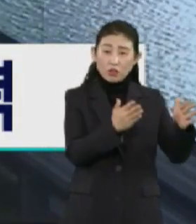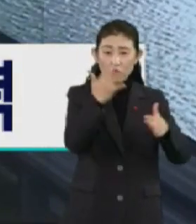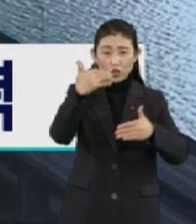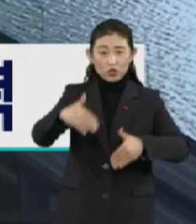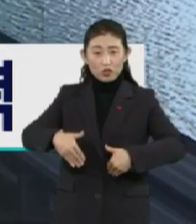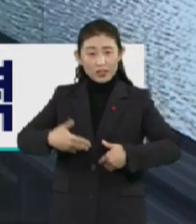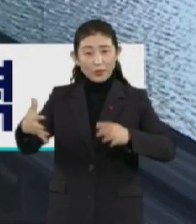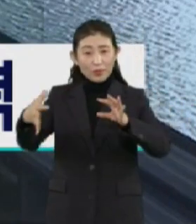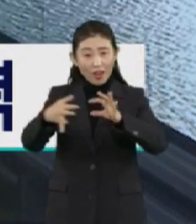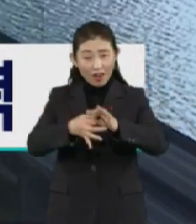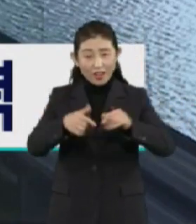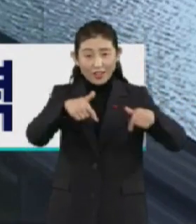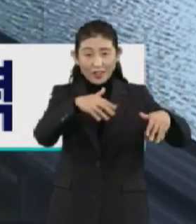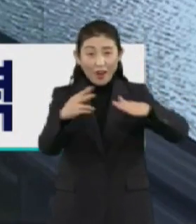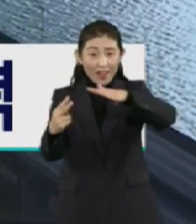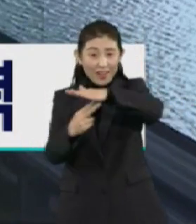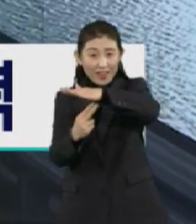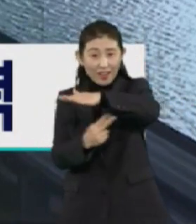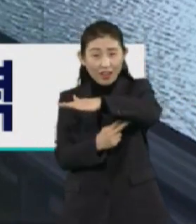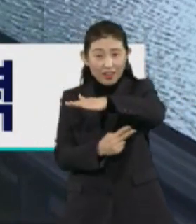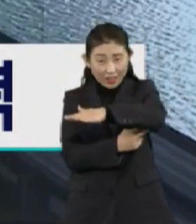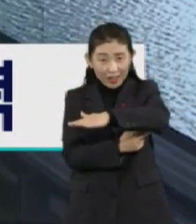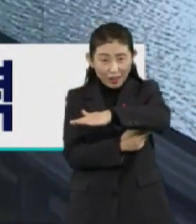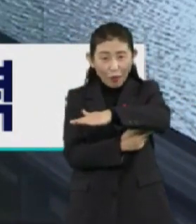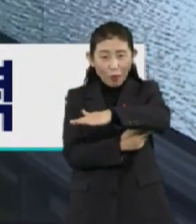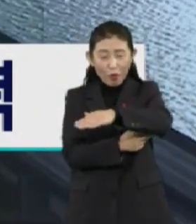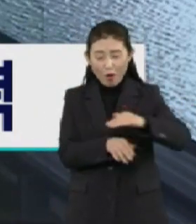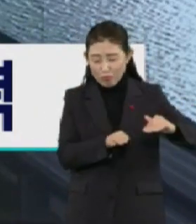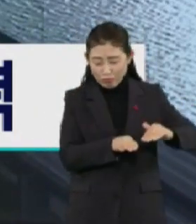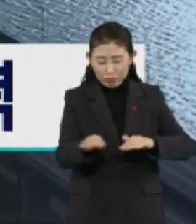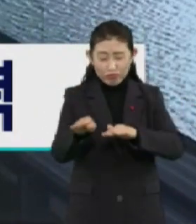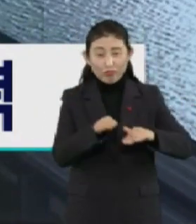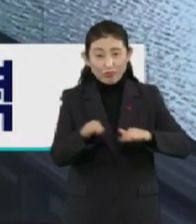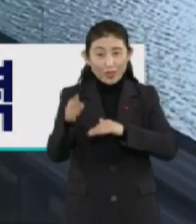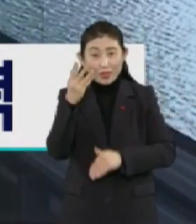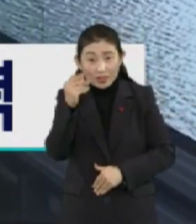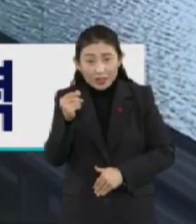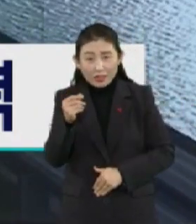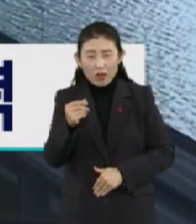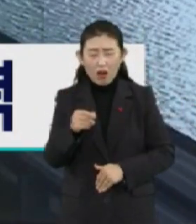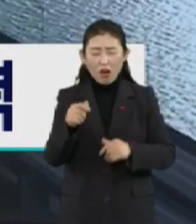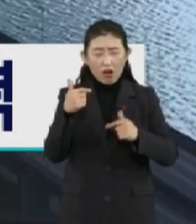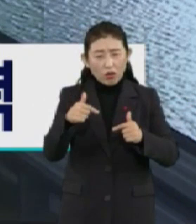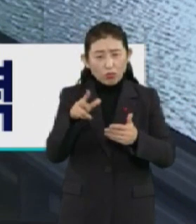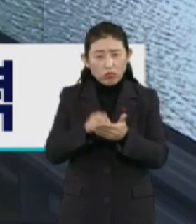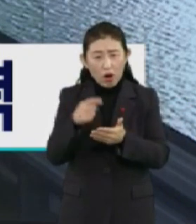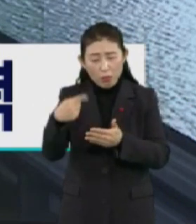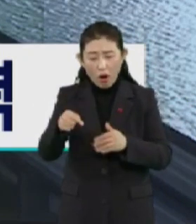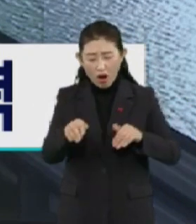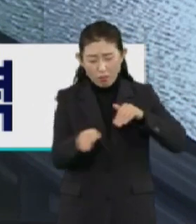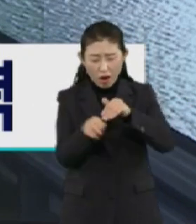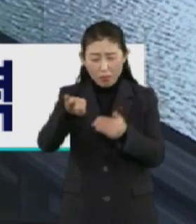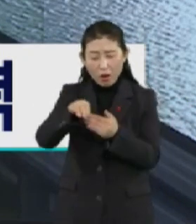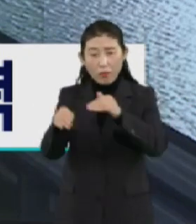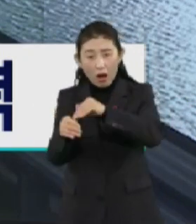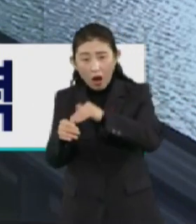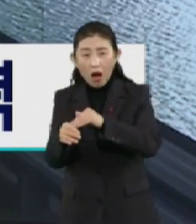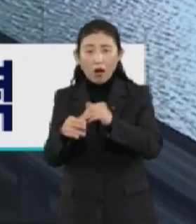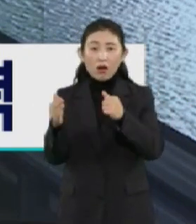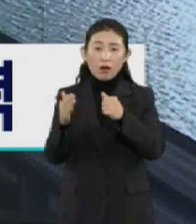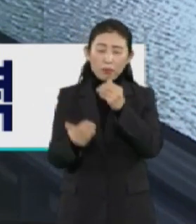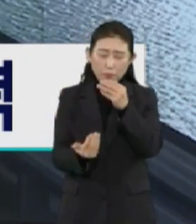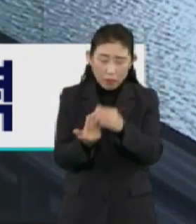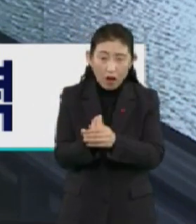경기도와 충남을 잇는 서해대교는 서해안 도로교통의 핵심인데요. 사고로 통제가 되면 이 주변은